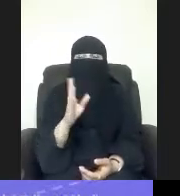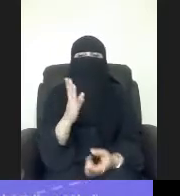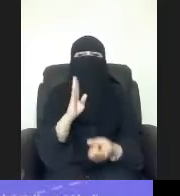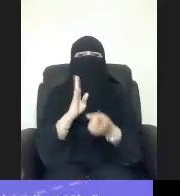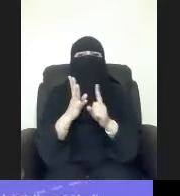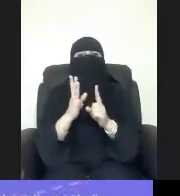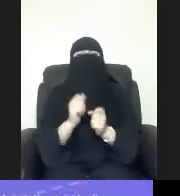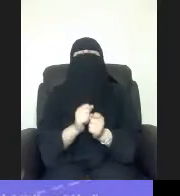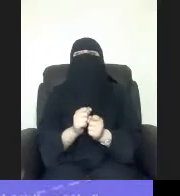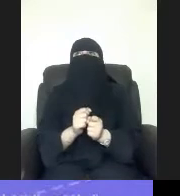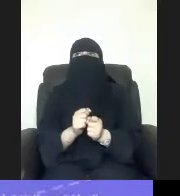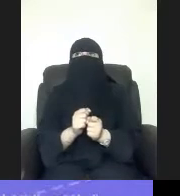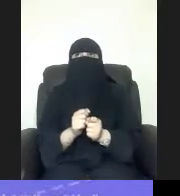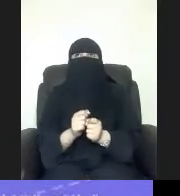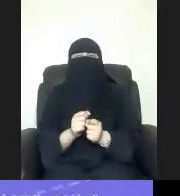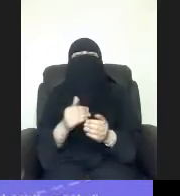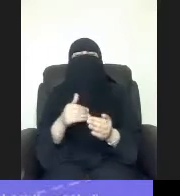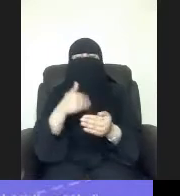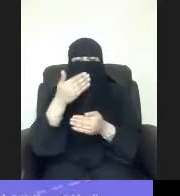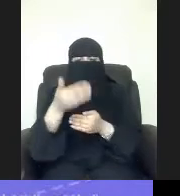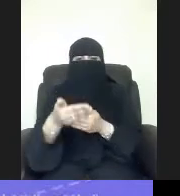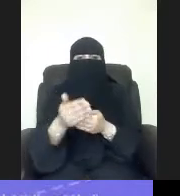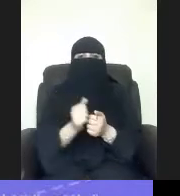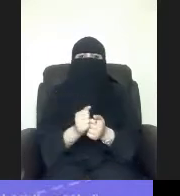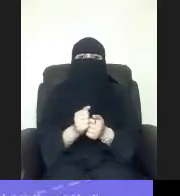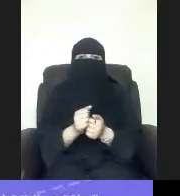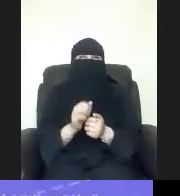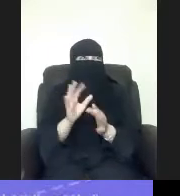جيل سيقول كيف كنتم